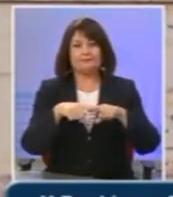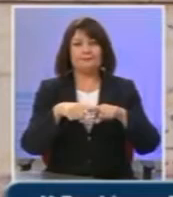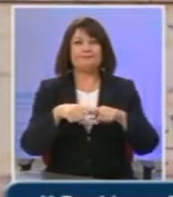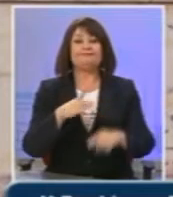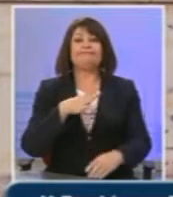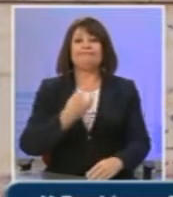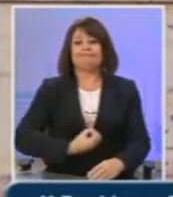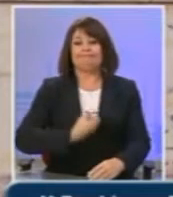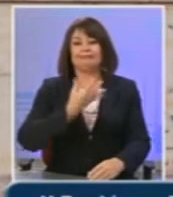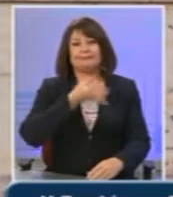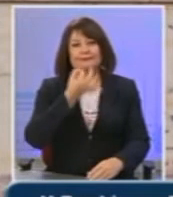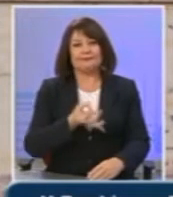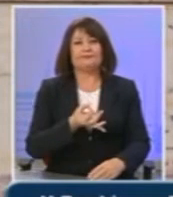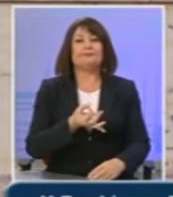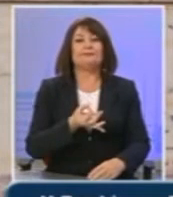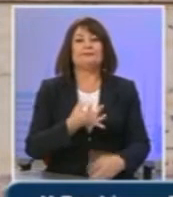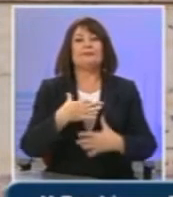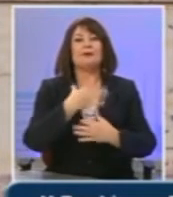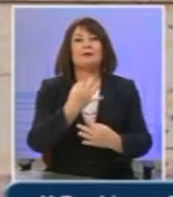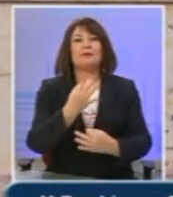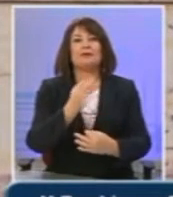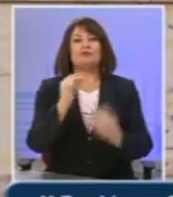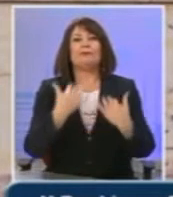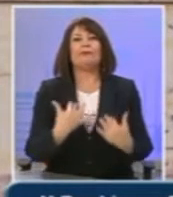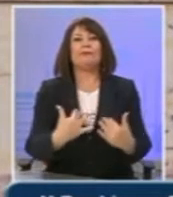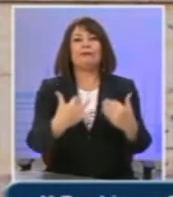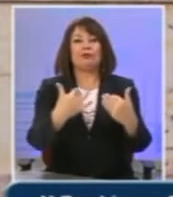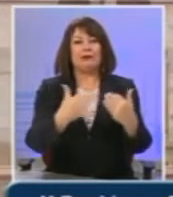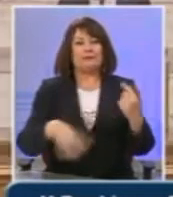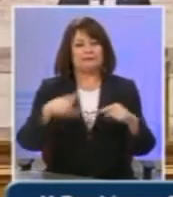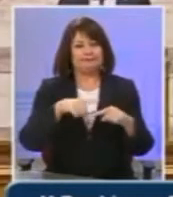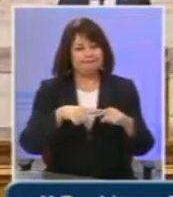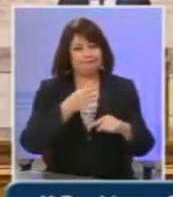θέλω να εκφράσω εκ μέρους της Βουλής των Ελλήνων